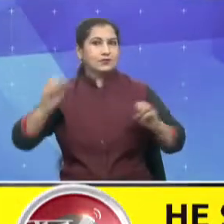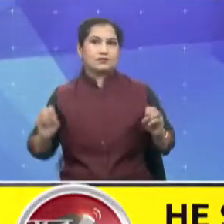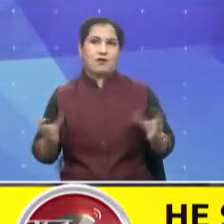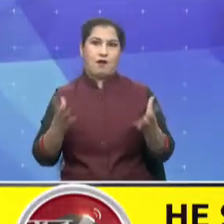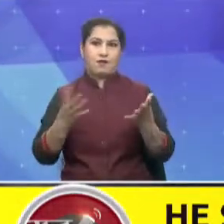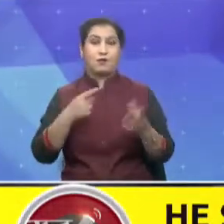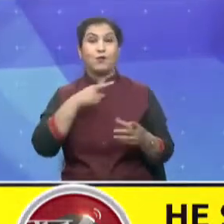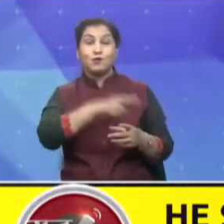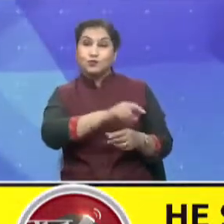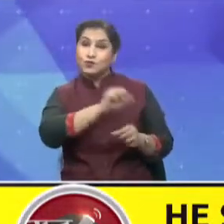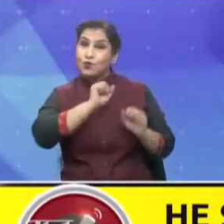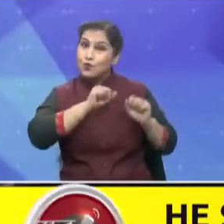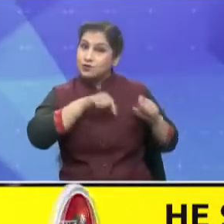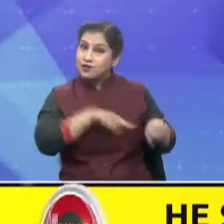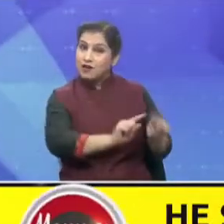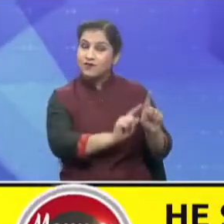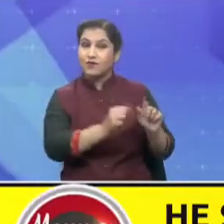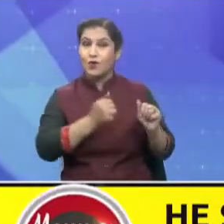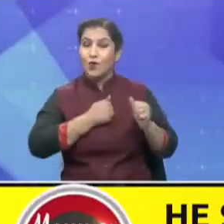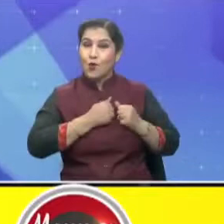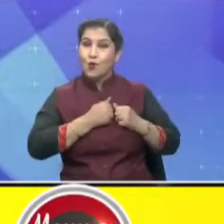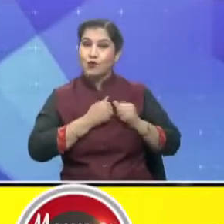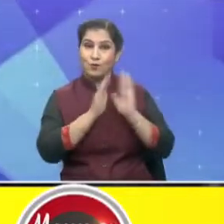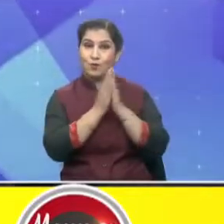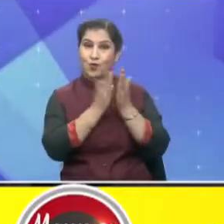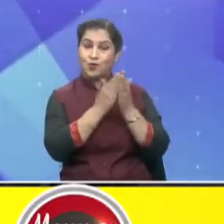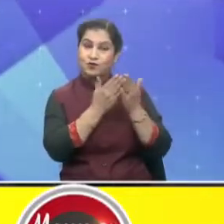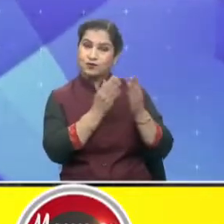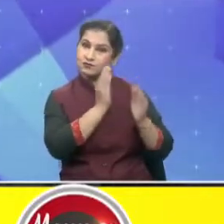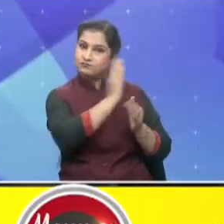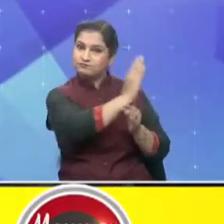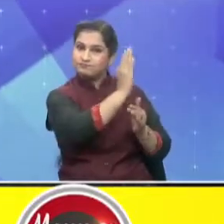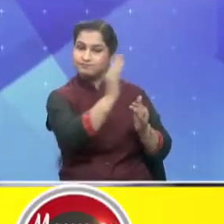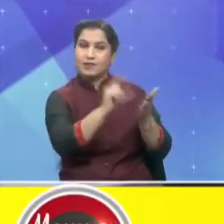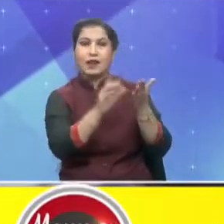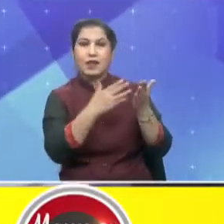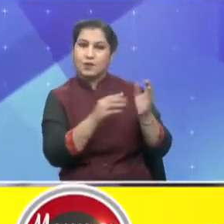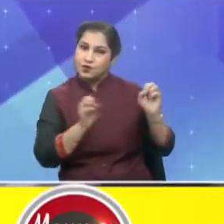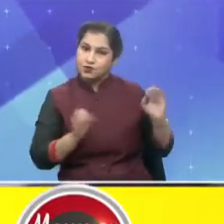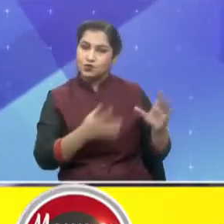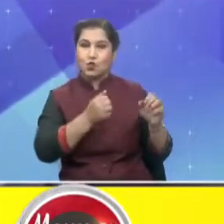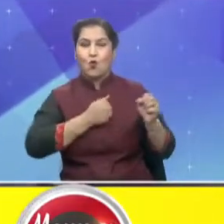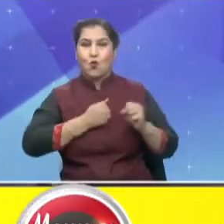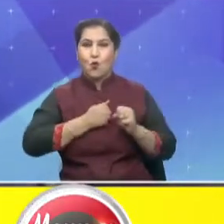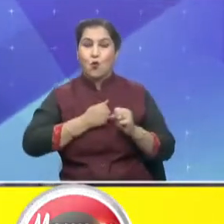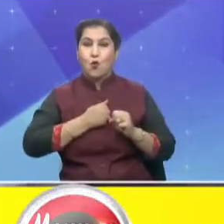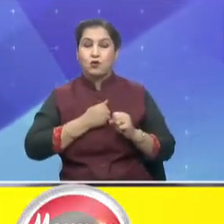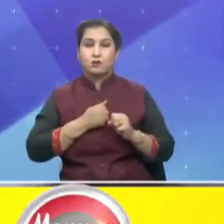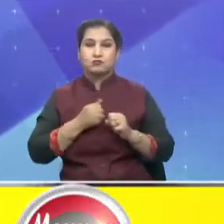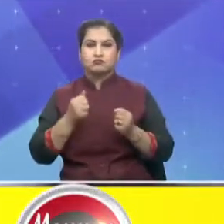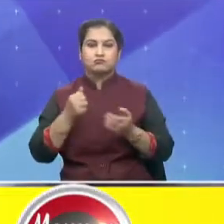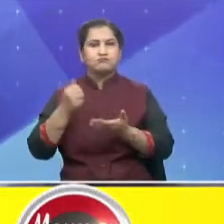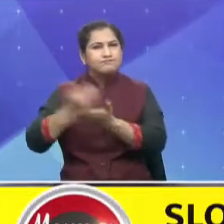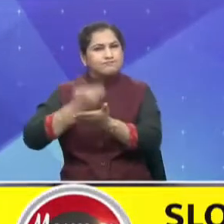उन्होंने खुद की किताबों से लाइब्रेरी की शुरुआत की, अपने जीवन भर की कमाई इसमें लगा दी।